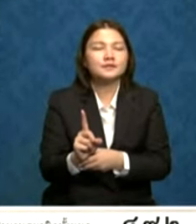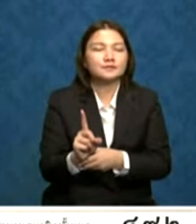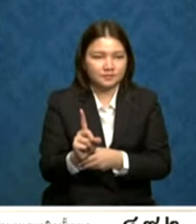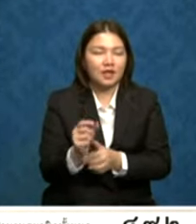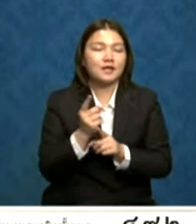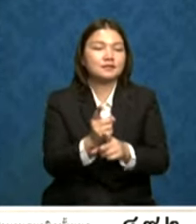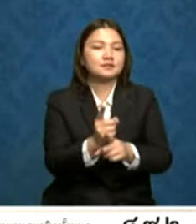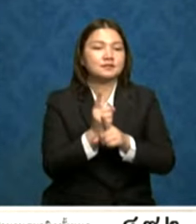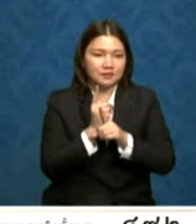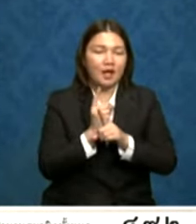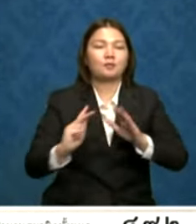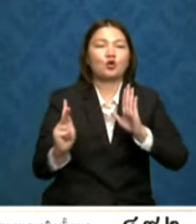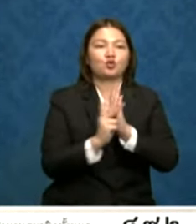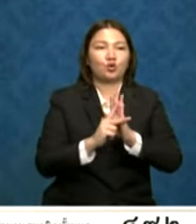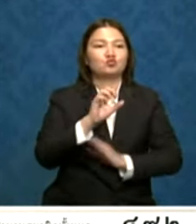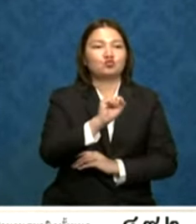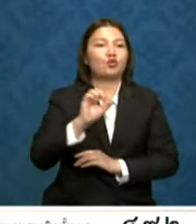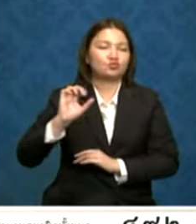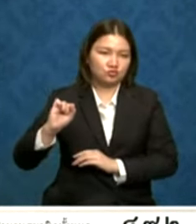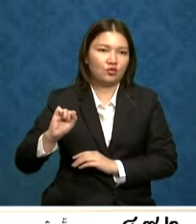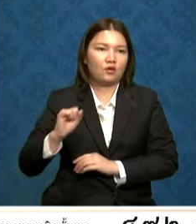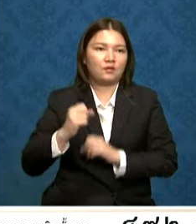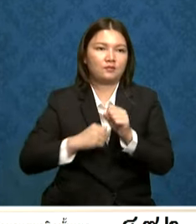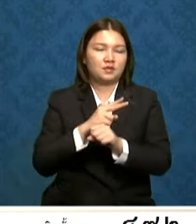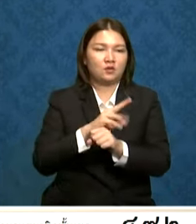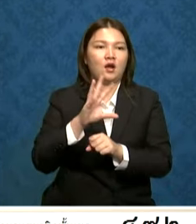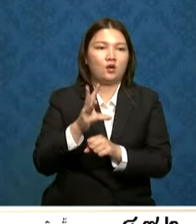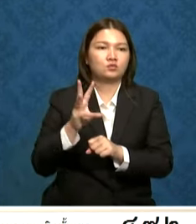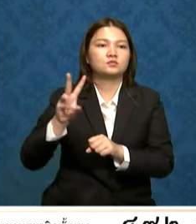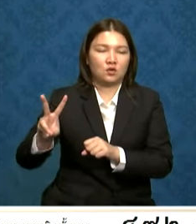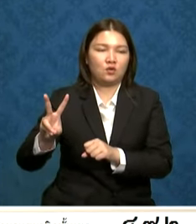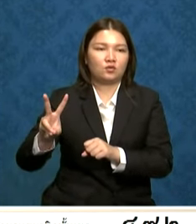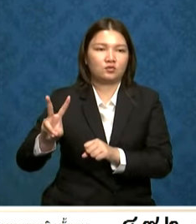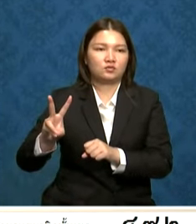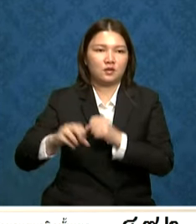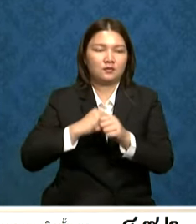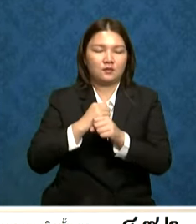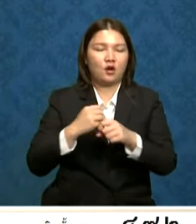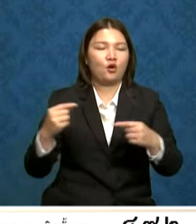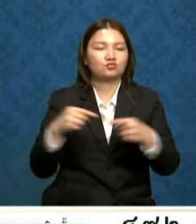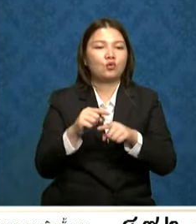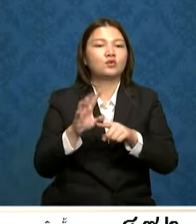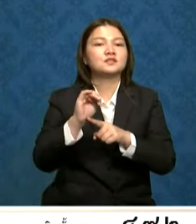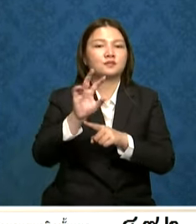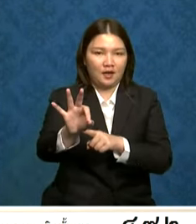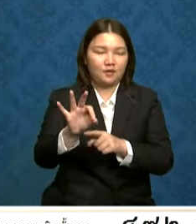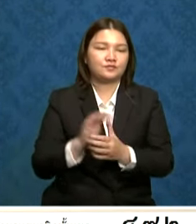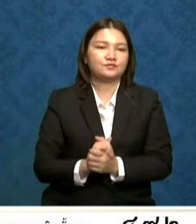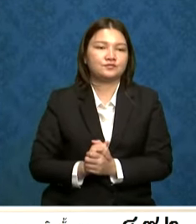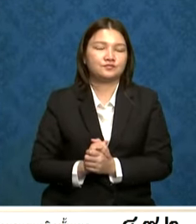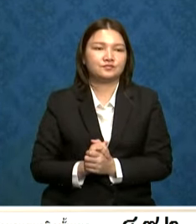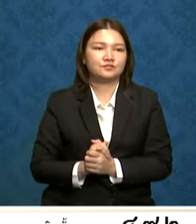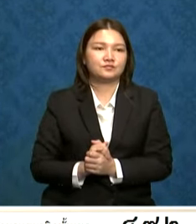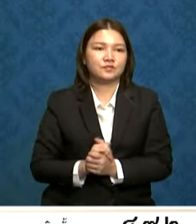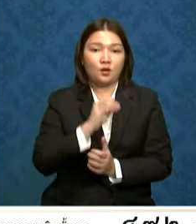แทนราษฎรพ.ศ256 62ข้อ49โดย